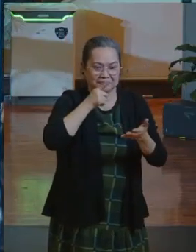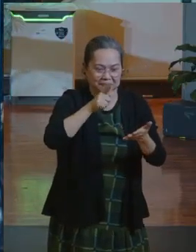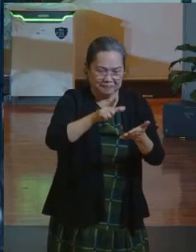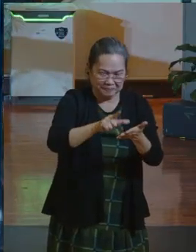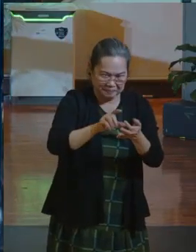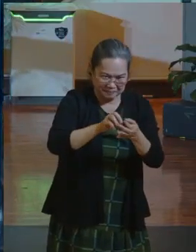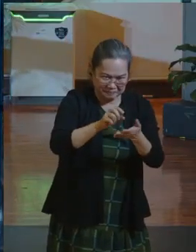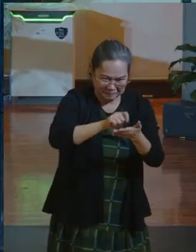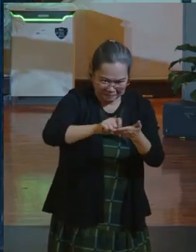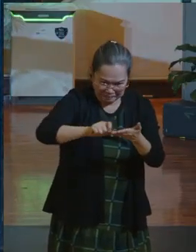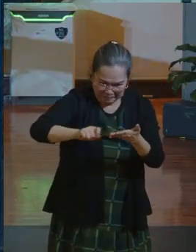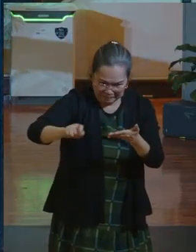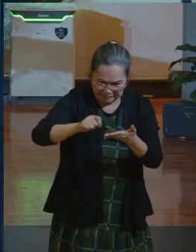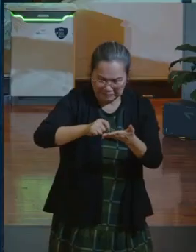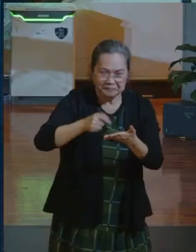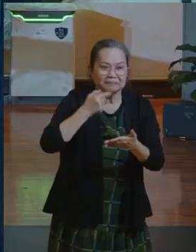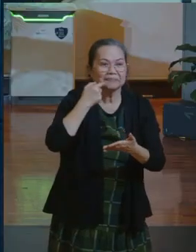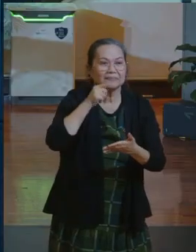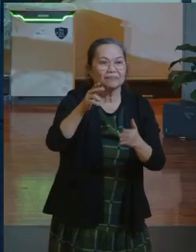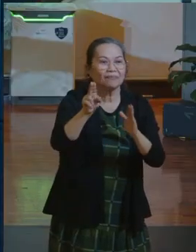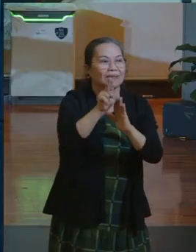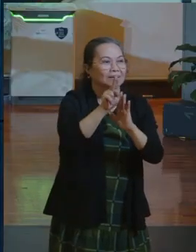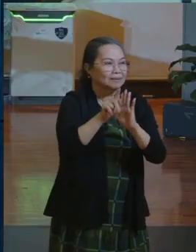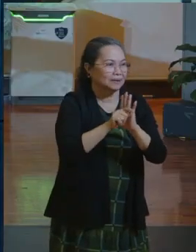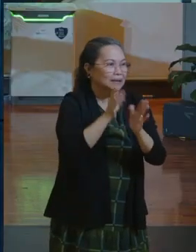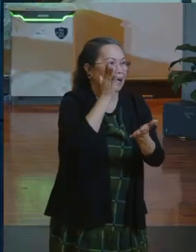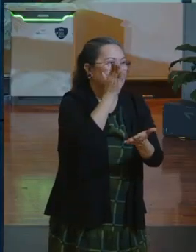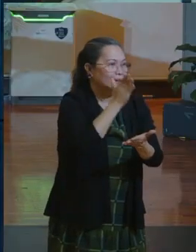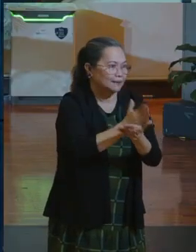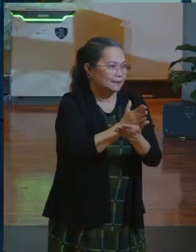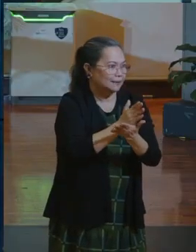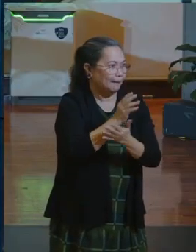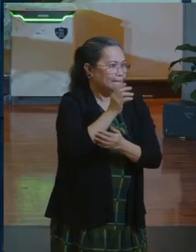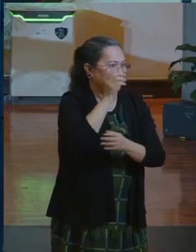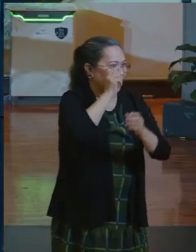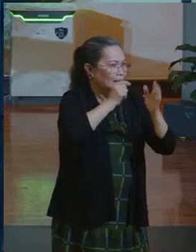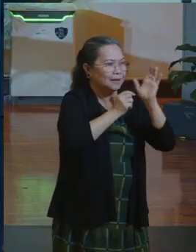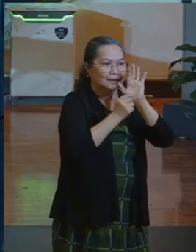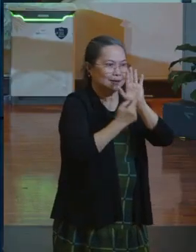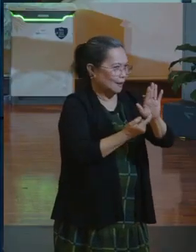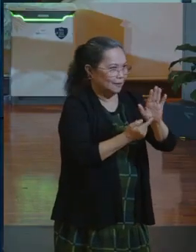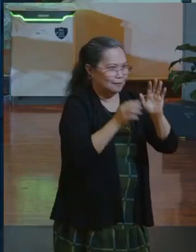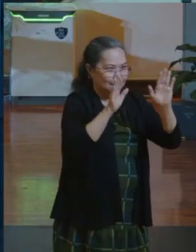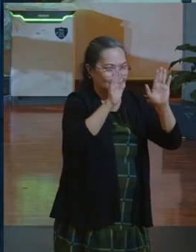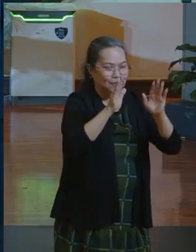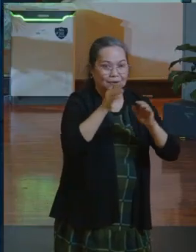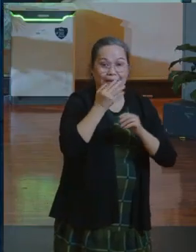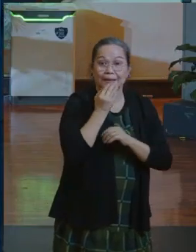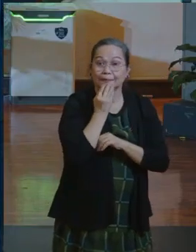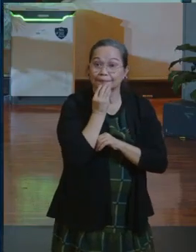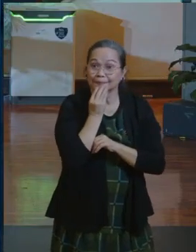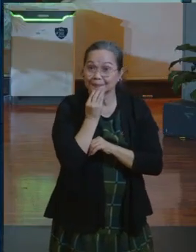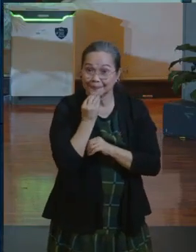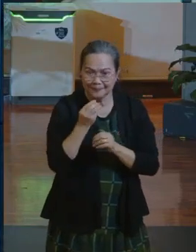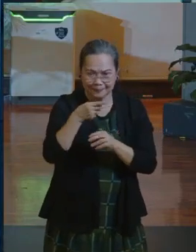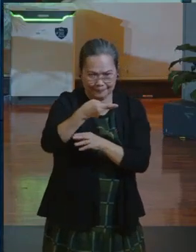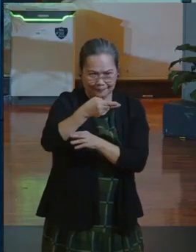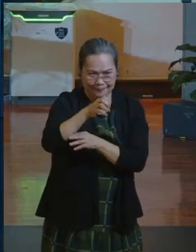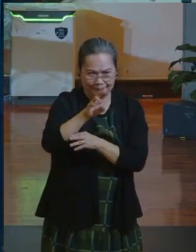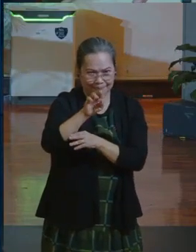tipan, tumigil na rin yung signs and wonders. Sa Hebrews chapter 2 verse